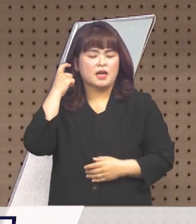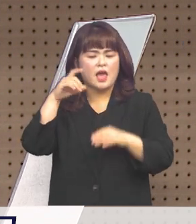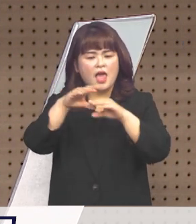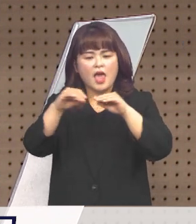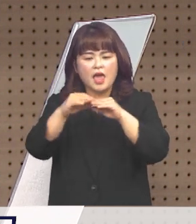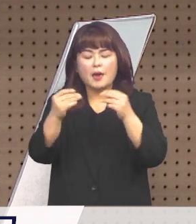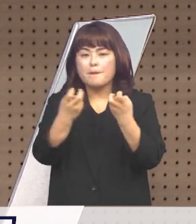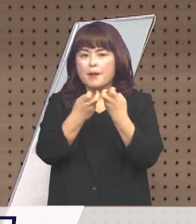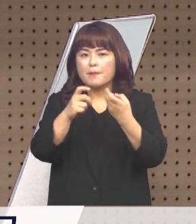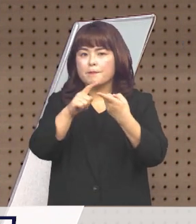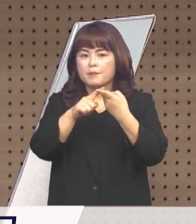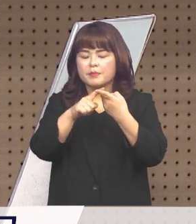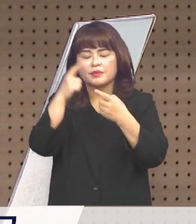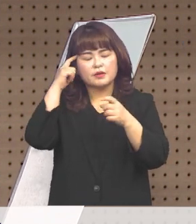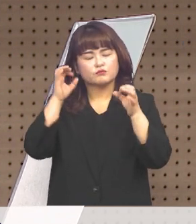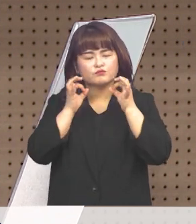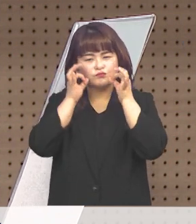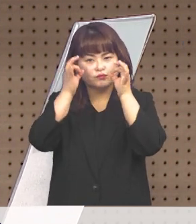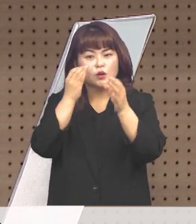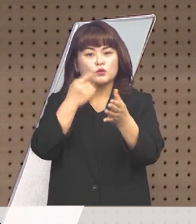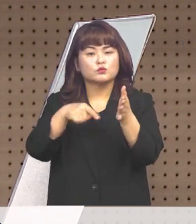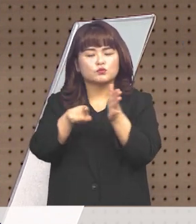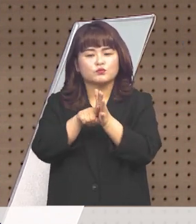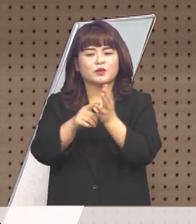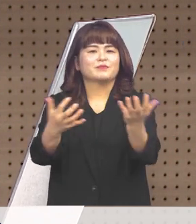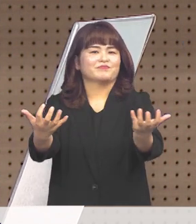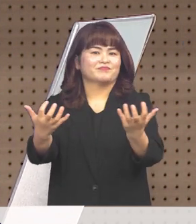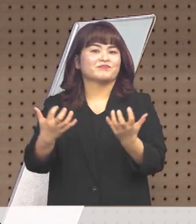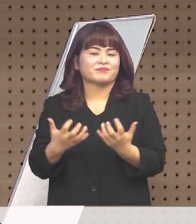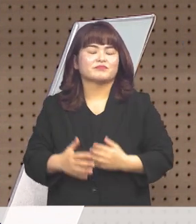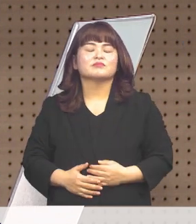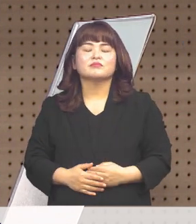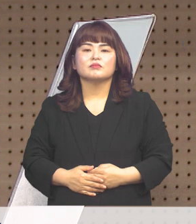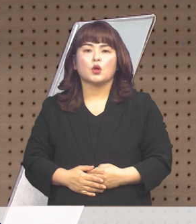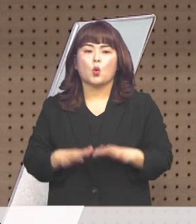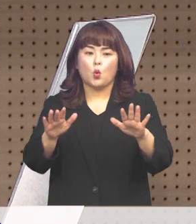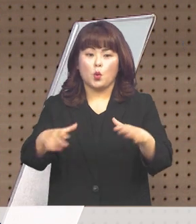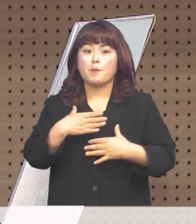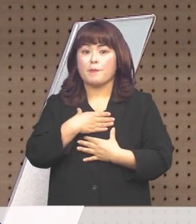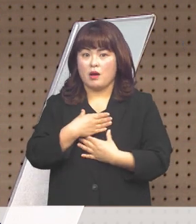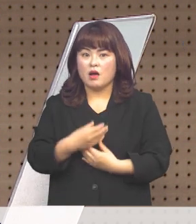듣고 또 해결책도 강구하기 위해서 이렇게 모셨습니다. 오늘은